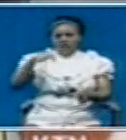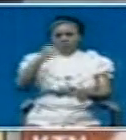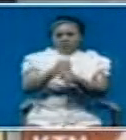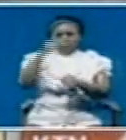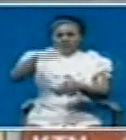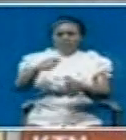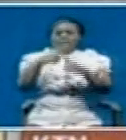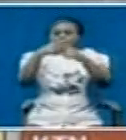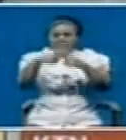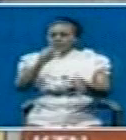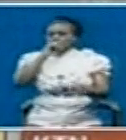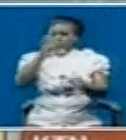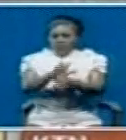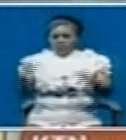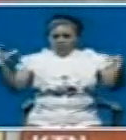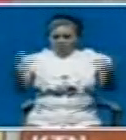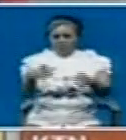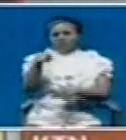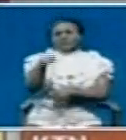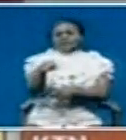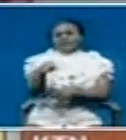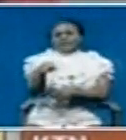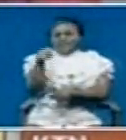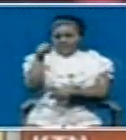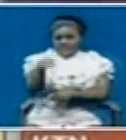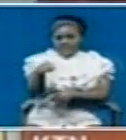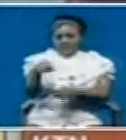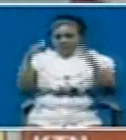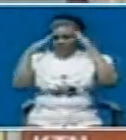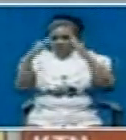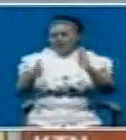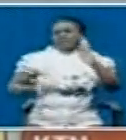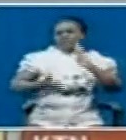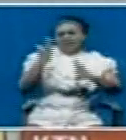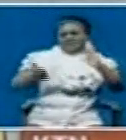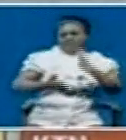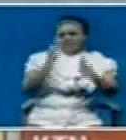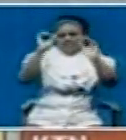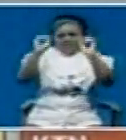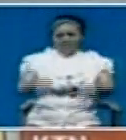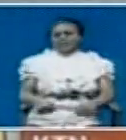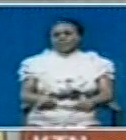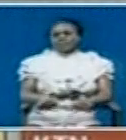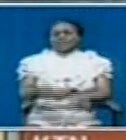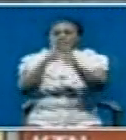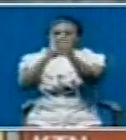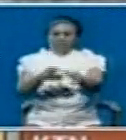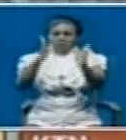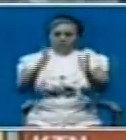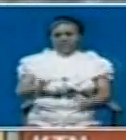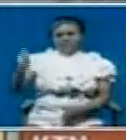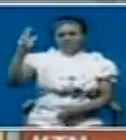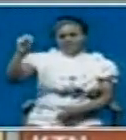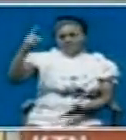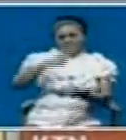hivyo, amewaahidi wenyeji katika eneo hilo kwamba swala hilo litangaziwa haraka iwezekanavyo. Nicholas Wambua, KTN